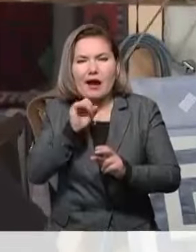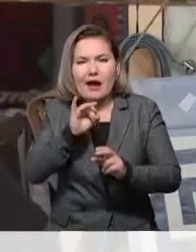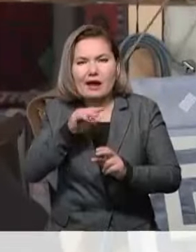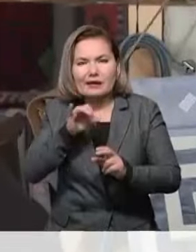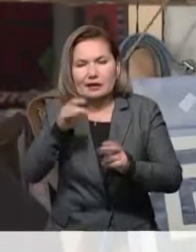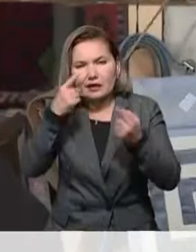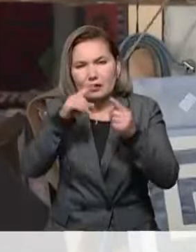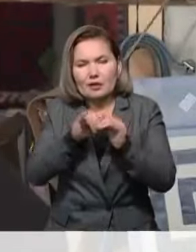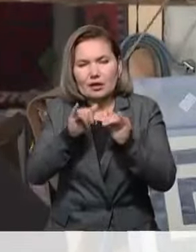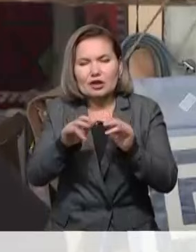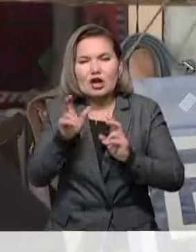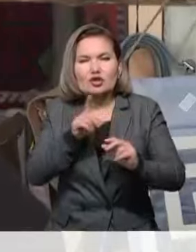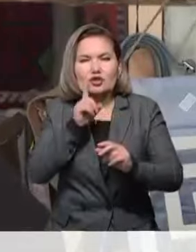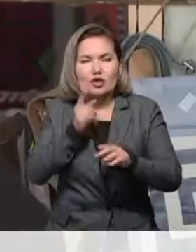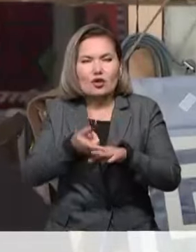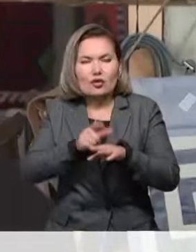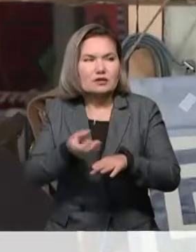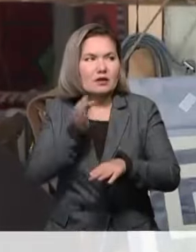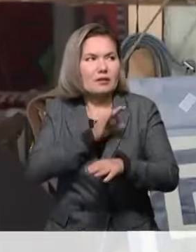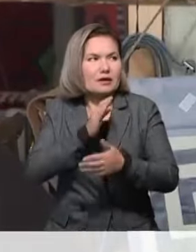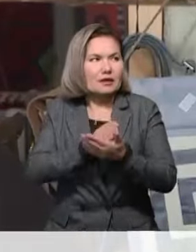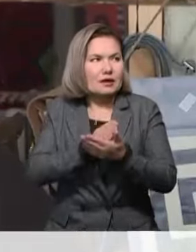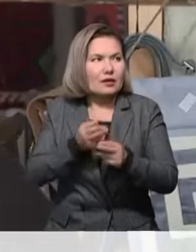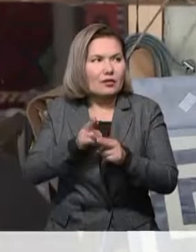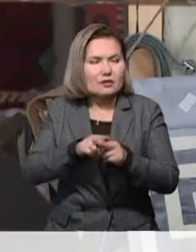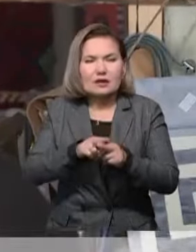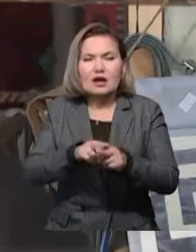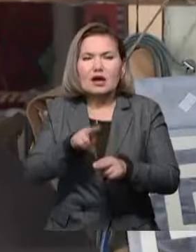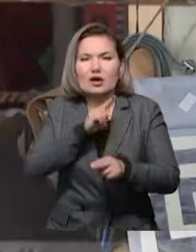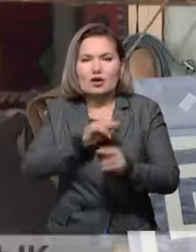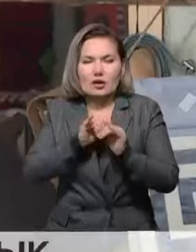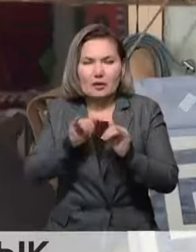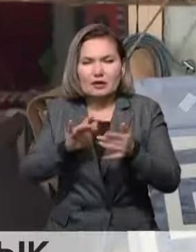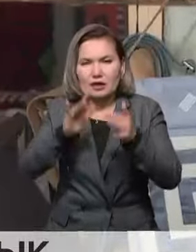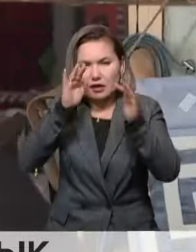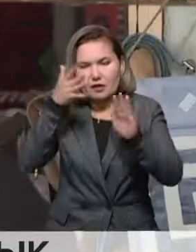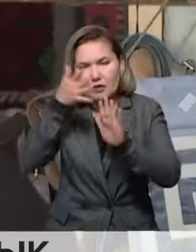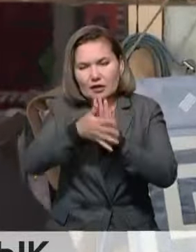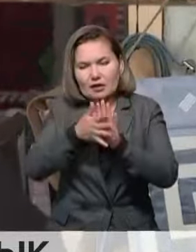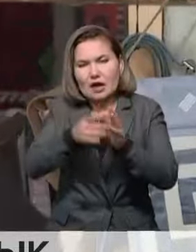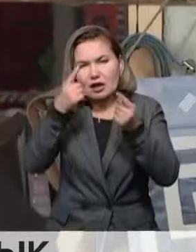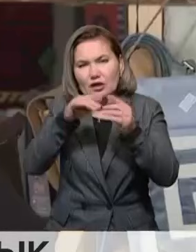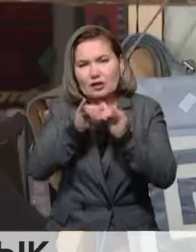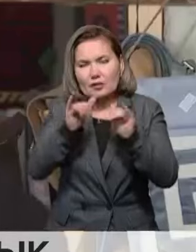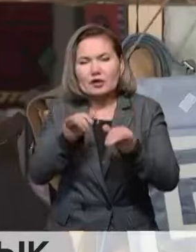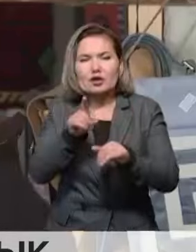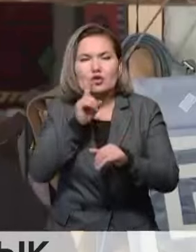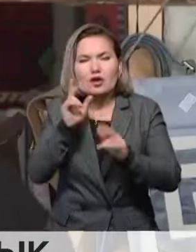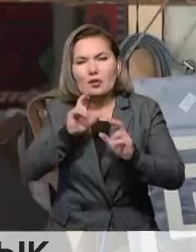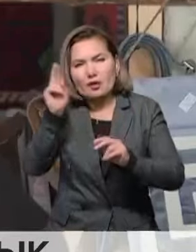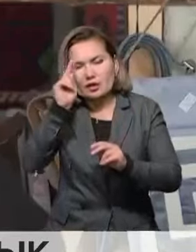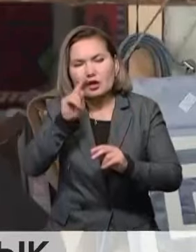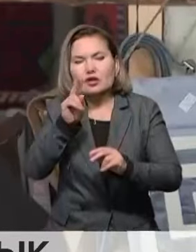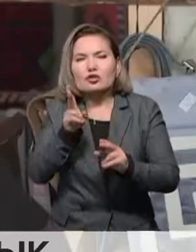ИКТ саласындағы студенттерге өте пайдалы. Осы салада, яғни цифрландыру және технологиялар саласында жүрген енді